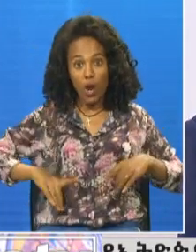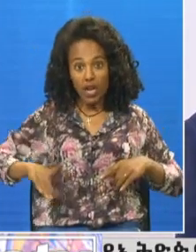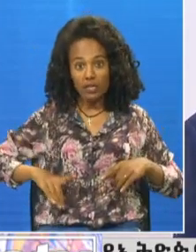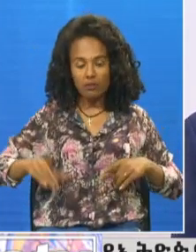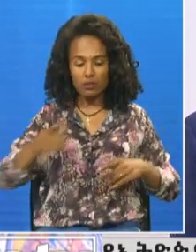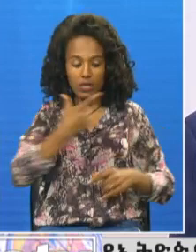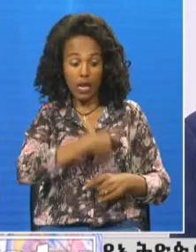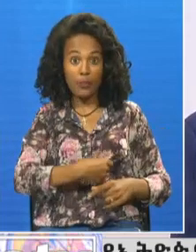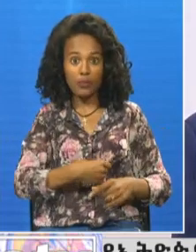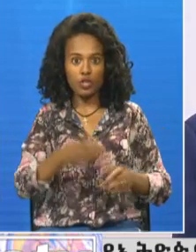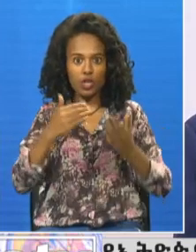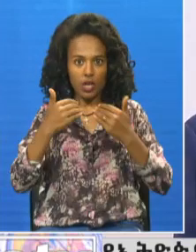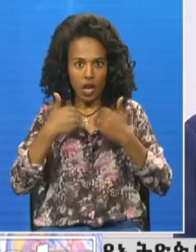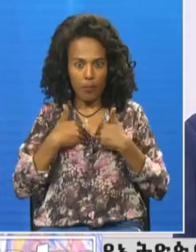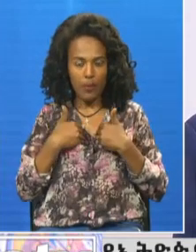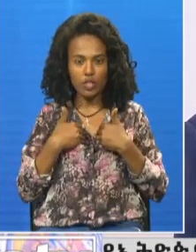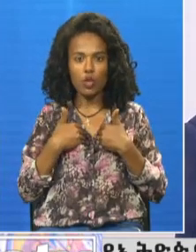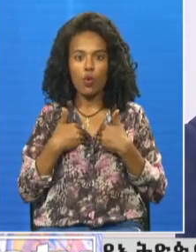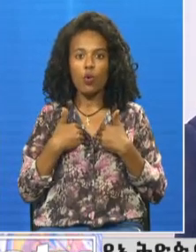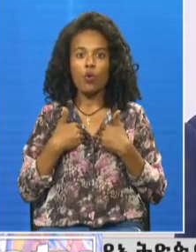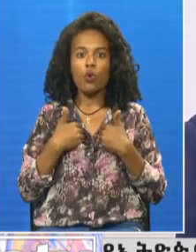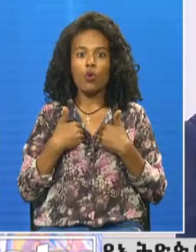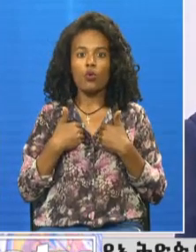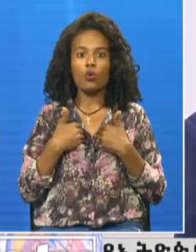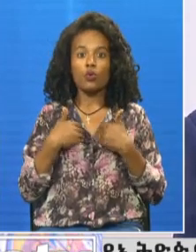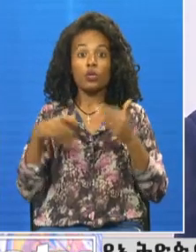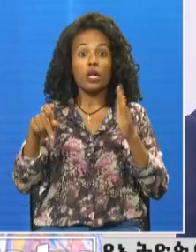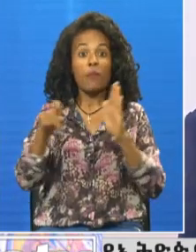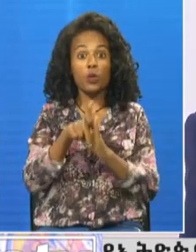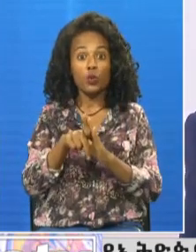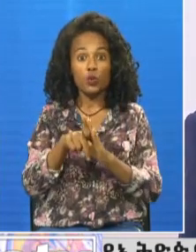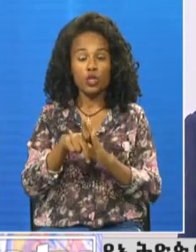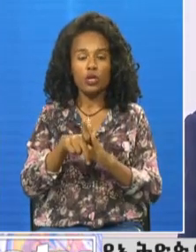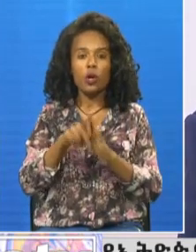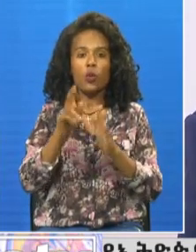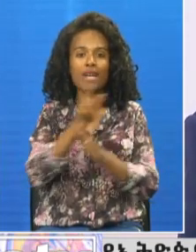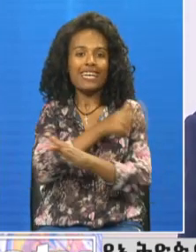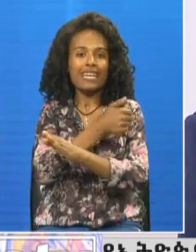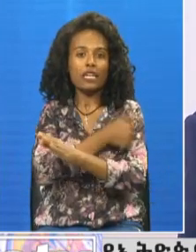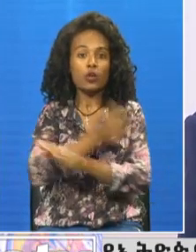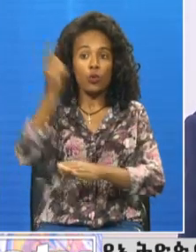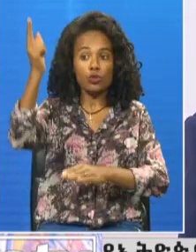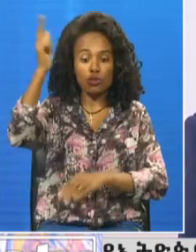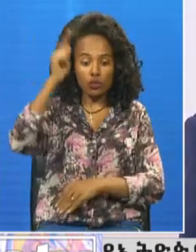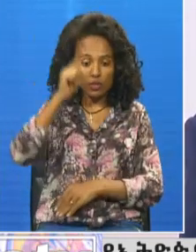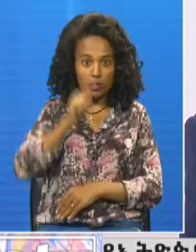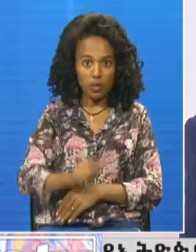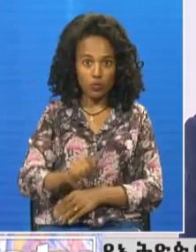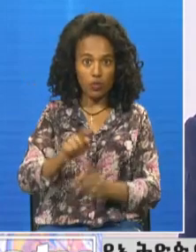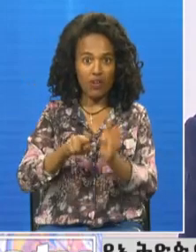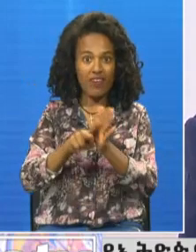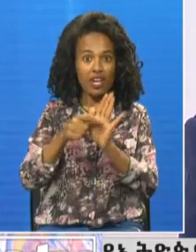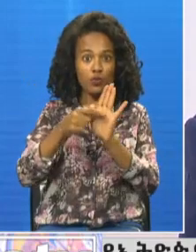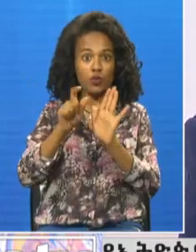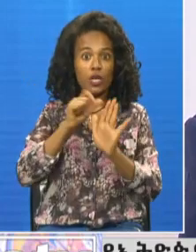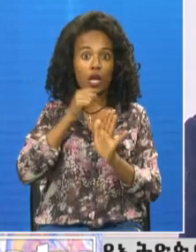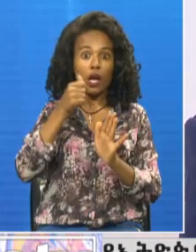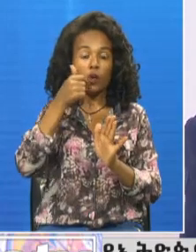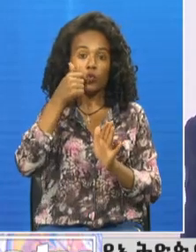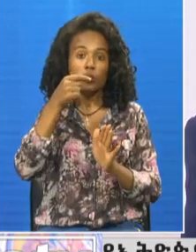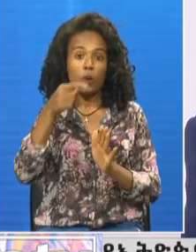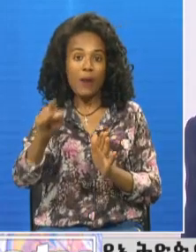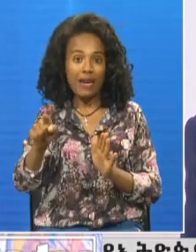አቅጣጫዎችም የቤት ለቤት አገልግሎትን አጠናክሮ መቀጠል፣ ደንበኞችን ከሐኪሞቻቸው ጋር በስልክ